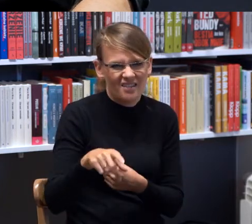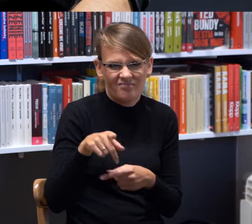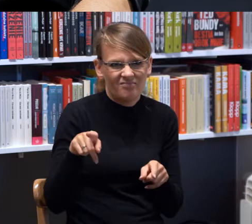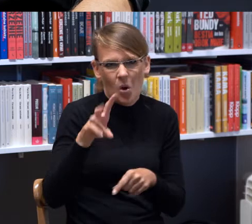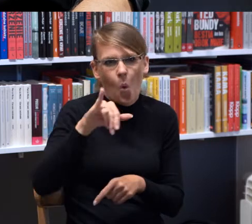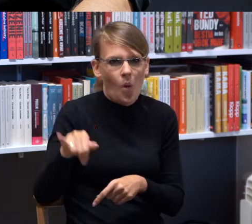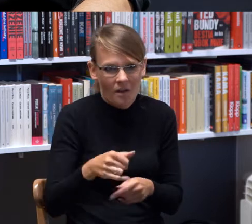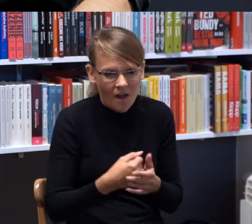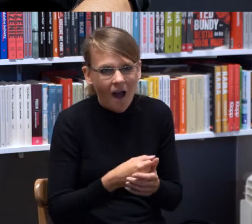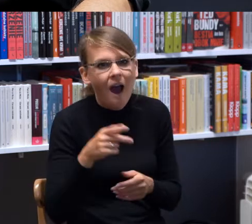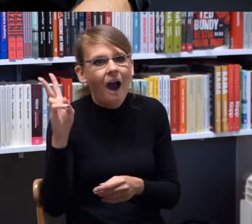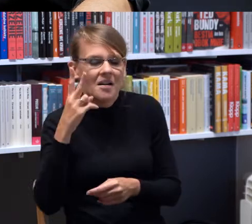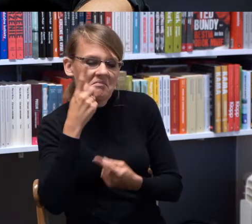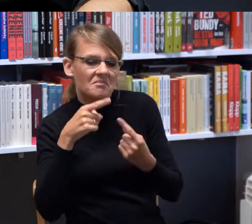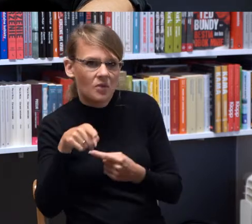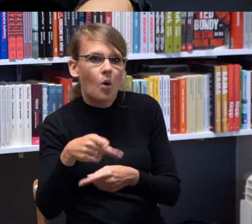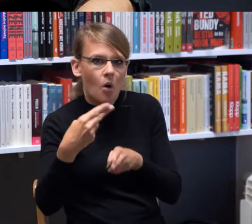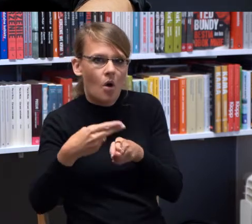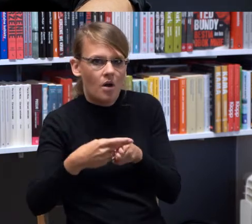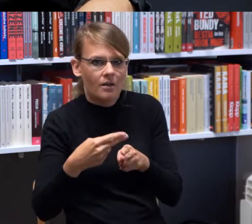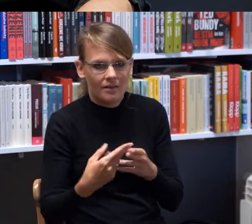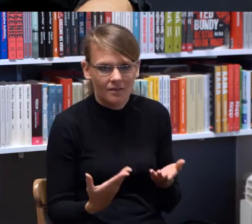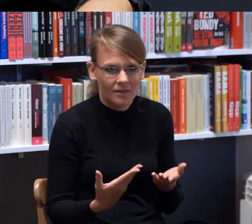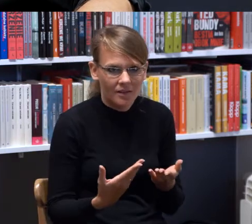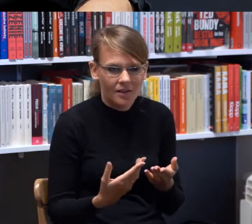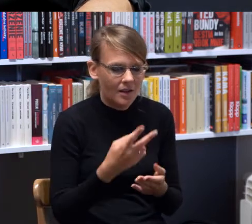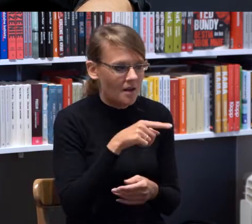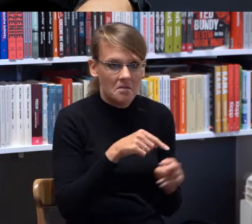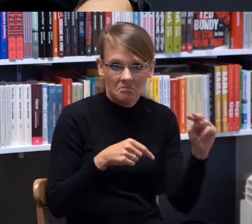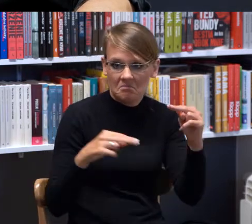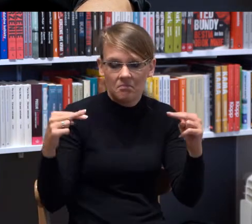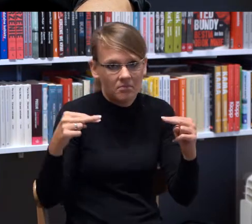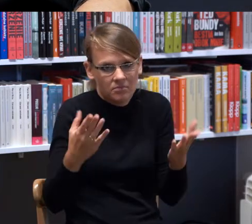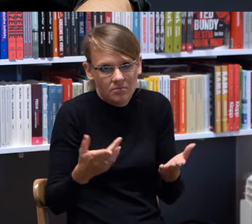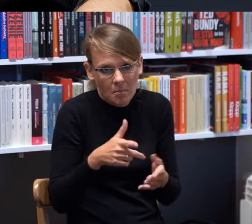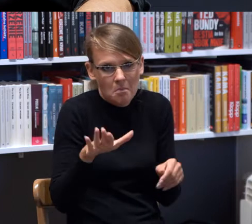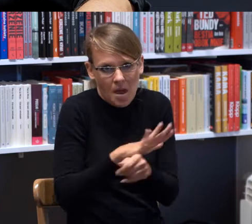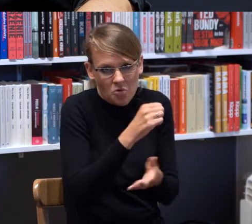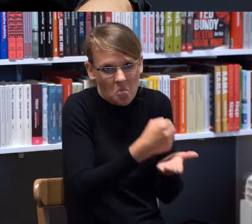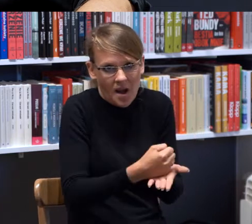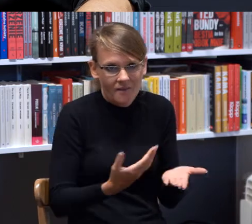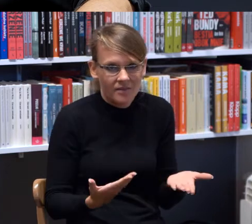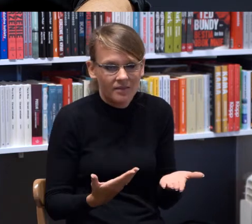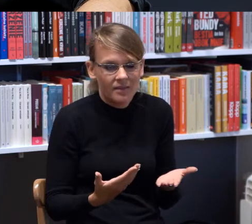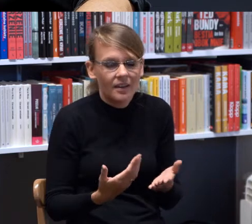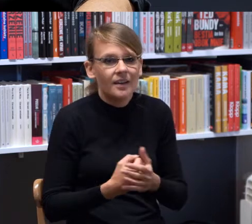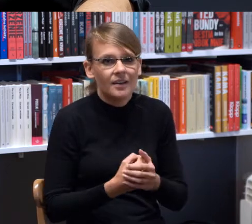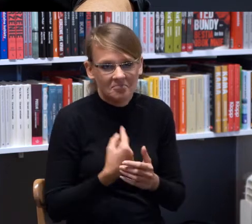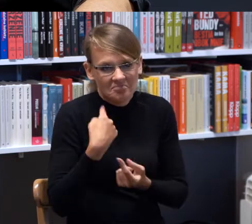innej jest pacjentem. I teraz słuchajcie, dwie te perspektywy są pełnoprawne. Tak mi się wydaje.